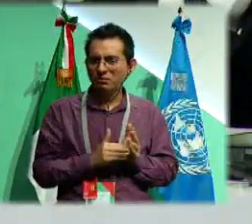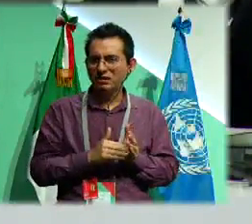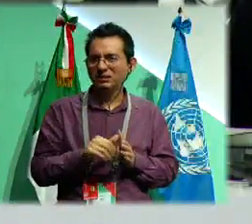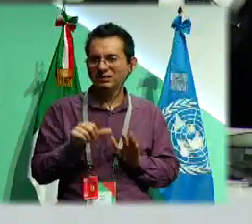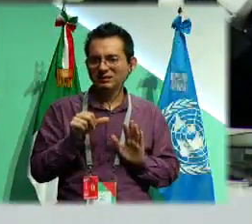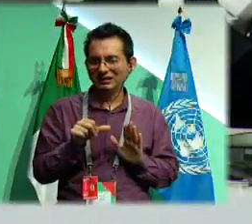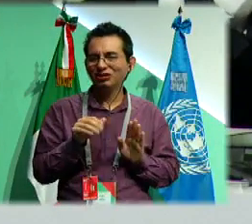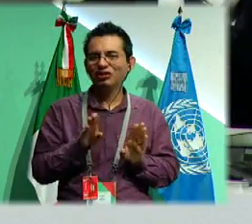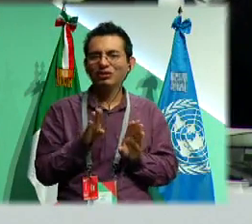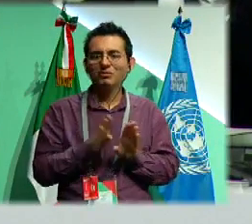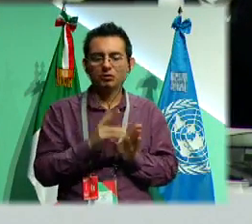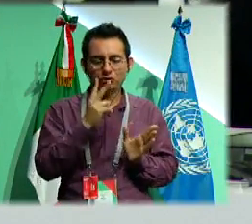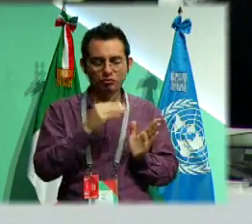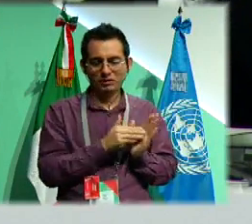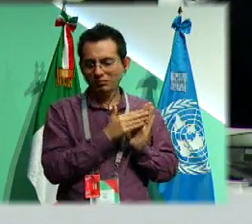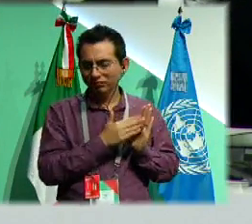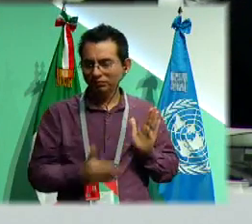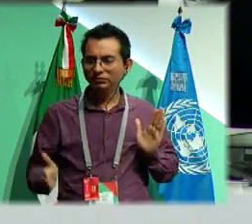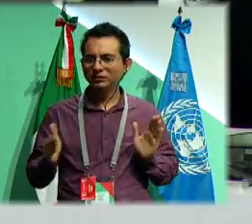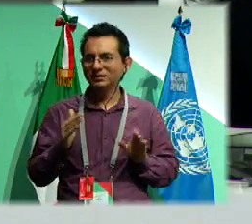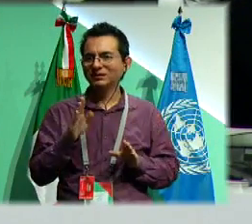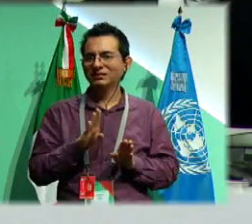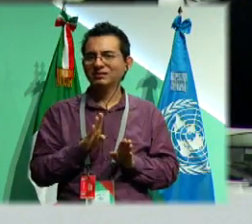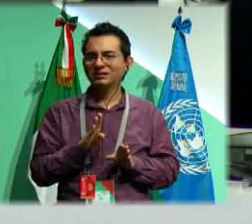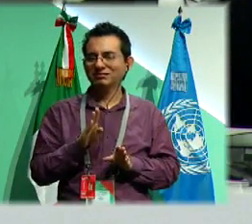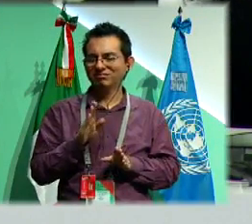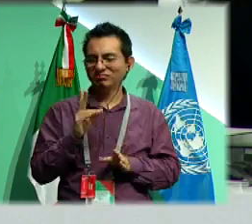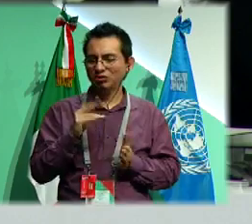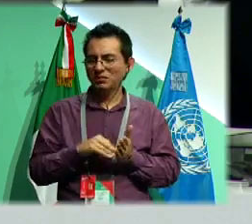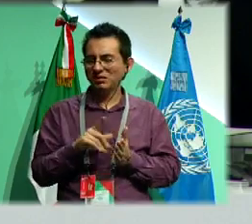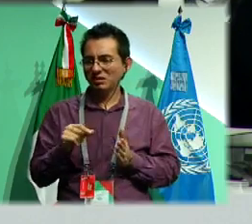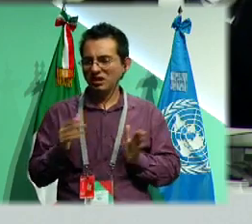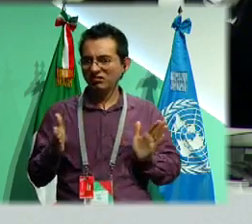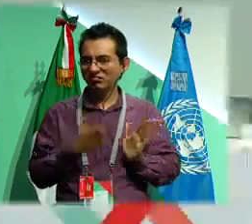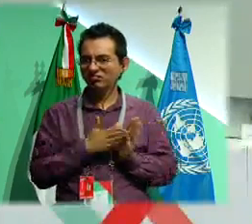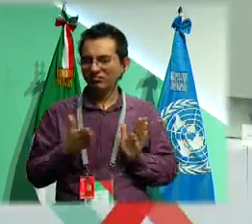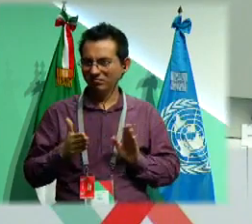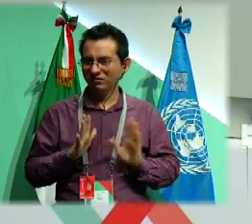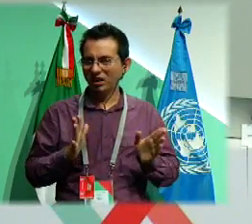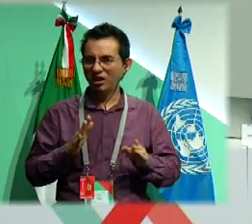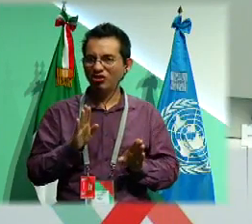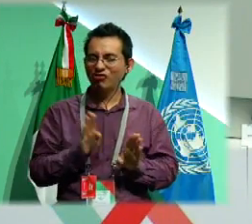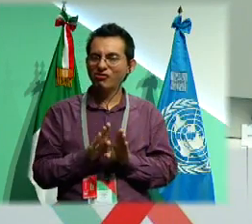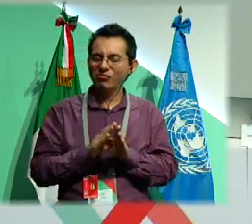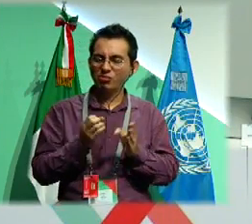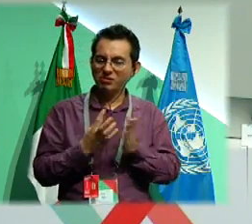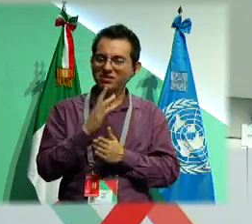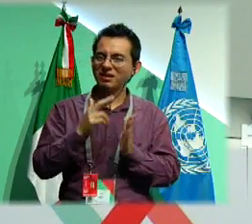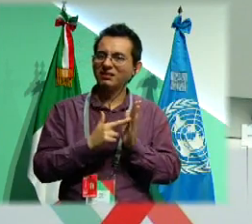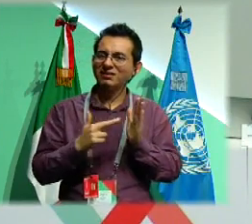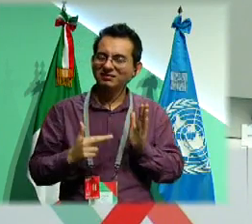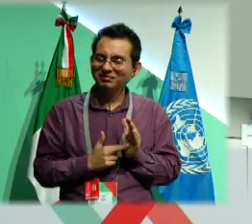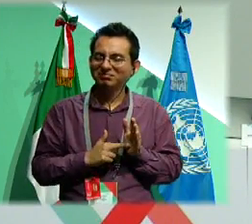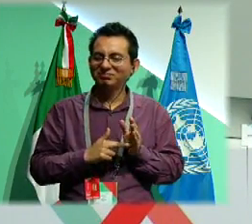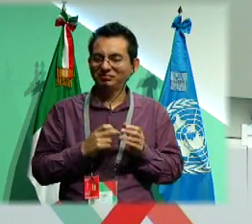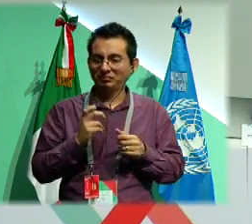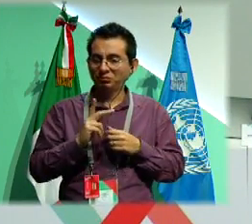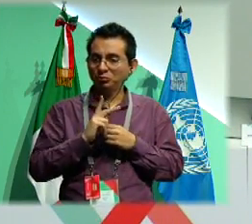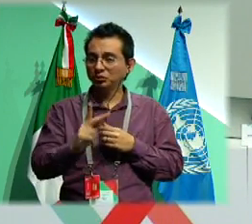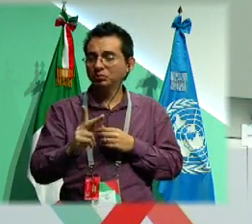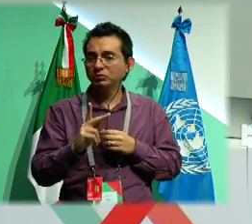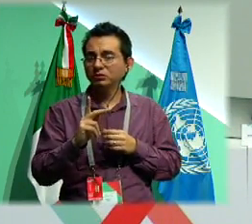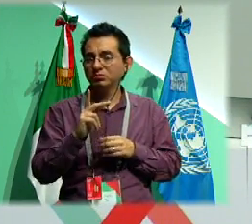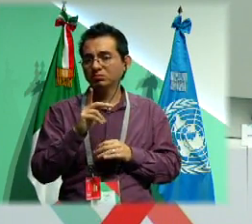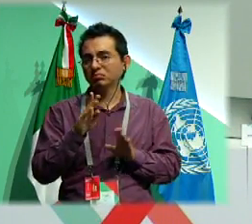et les négociateurs disaient au moment des négociations que nous allions négocier un accord